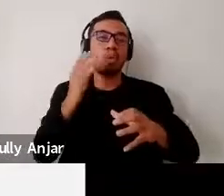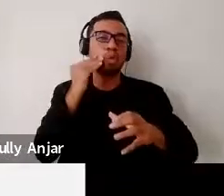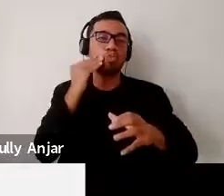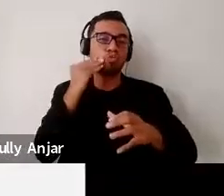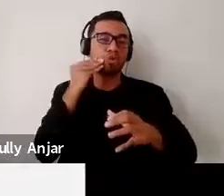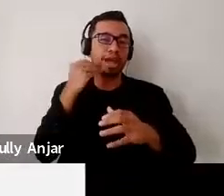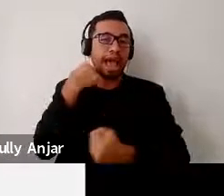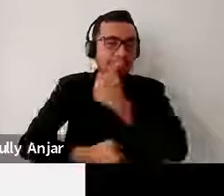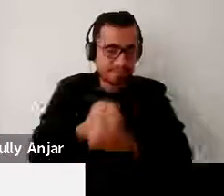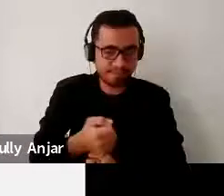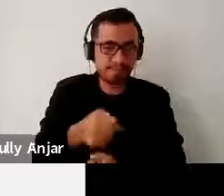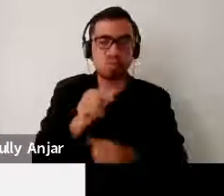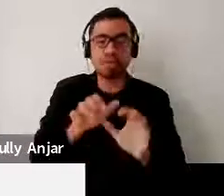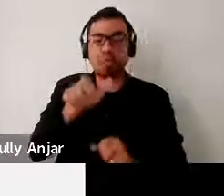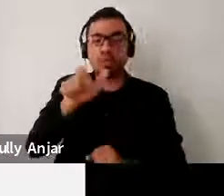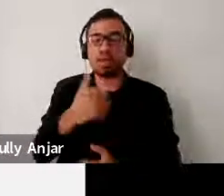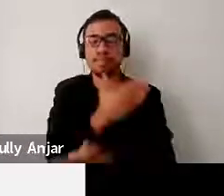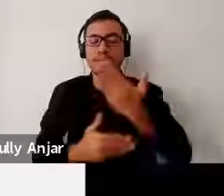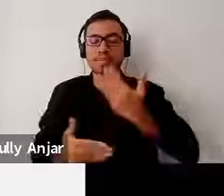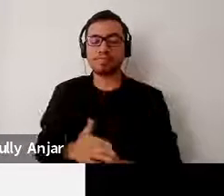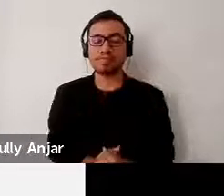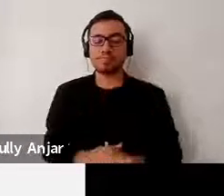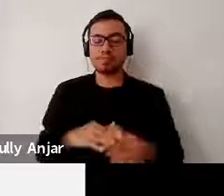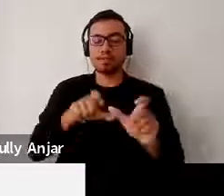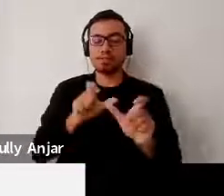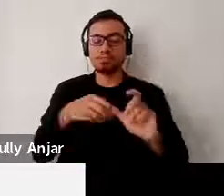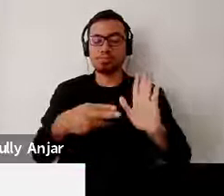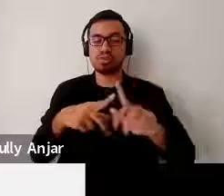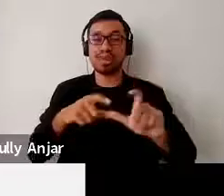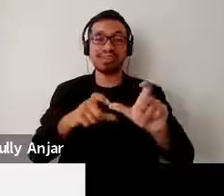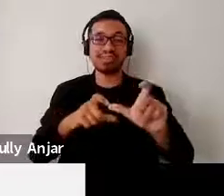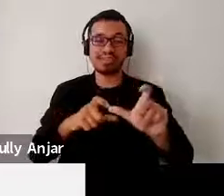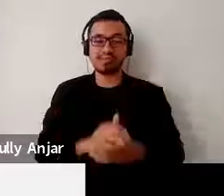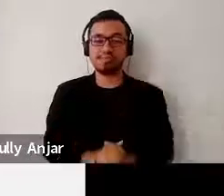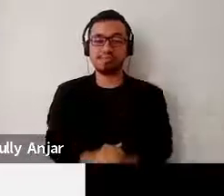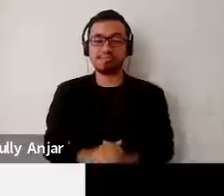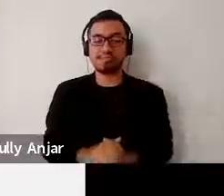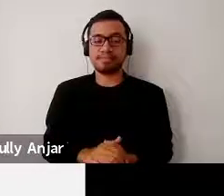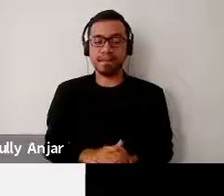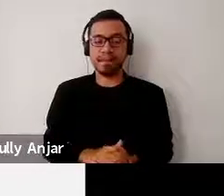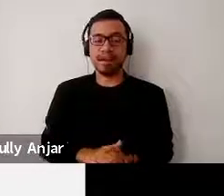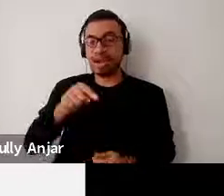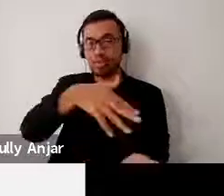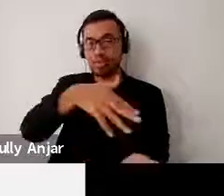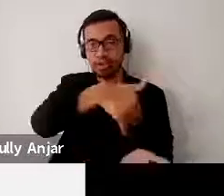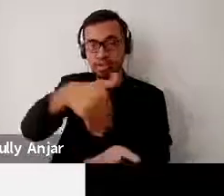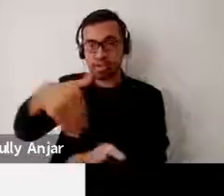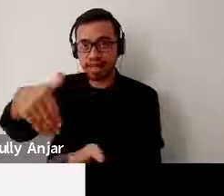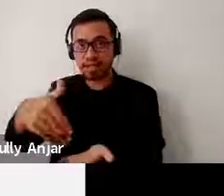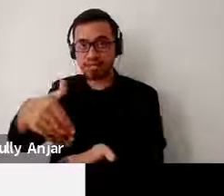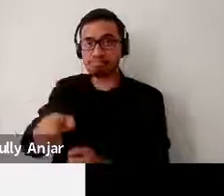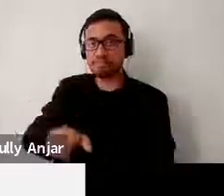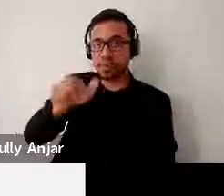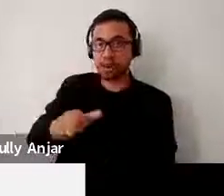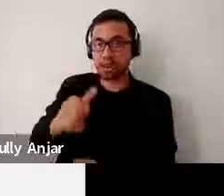Kemudian dari Susenas juga, TNP 2K menghitung berapa sih sebenarnya dari penyandang disabilitas tadi yang memiliki kondisi